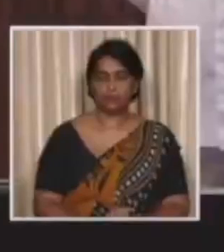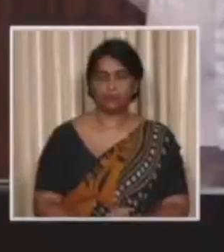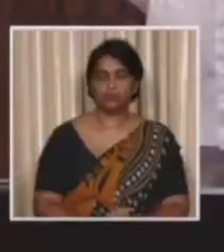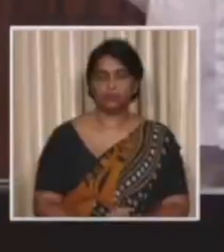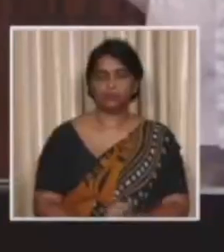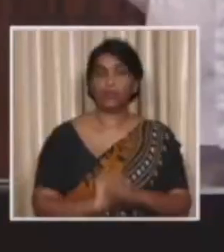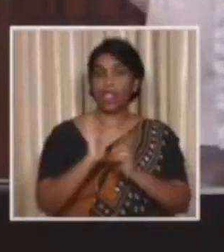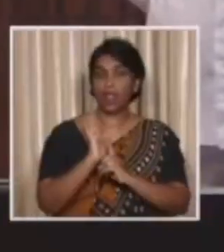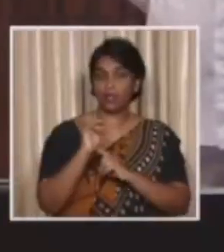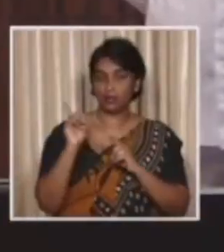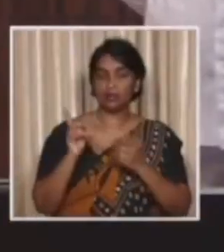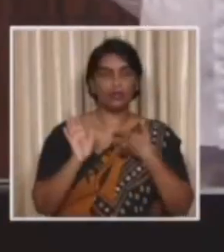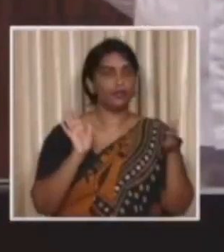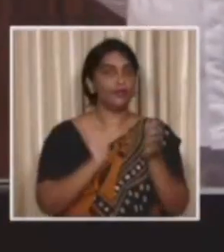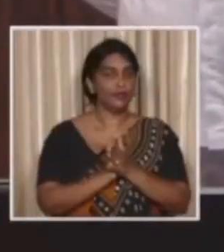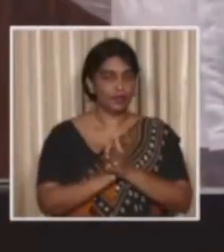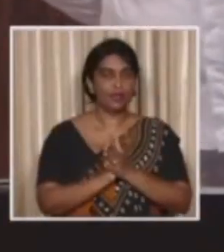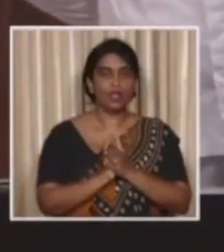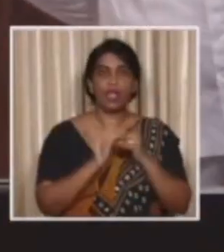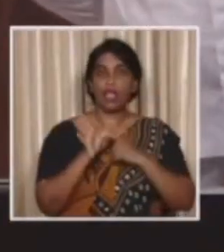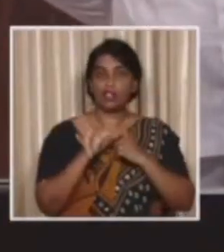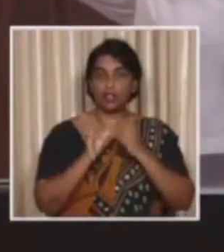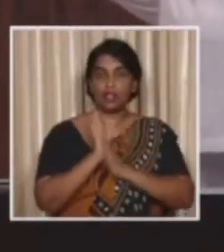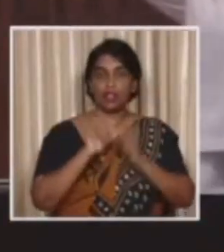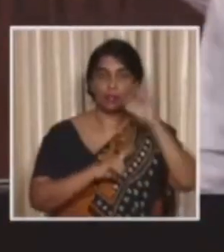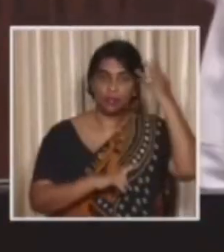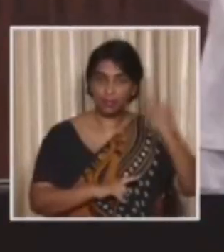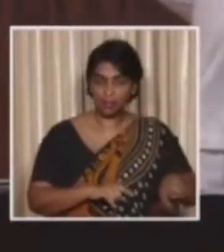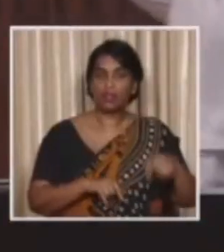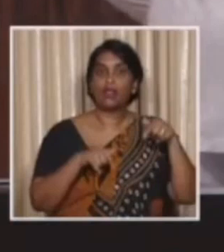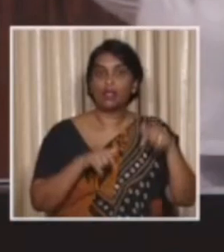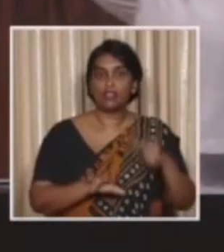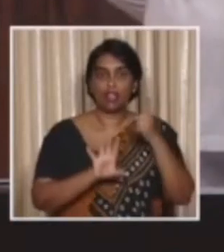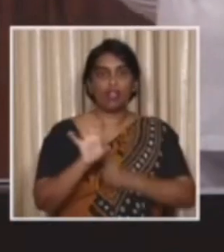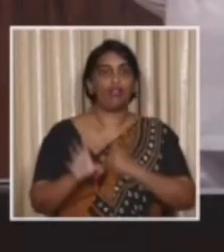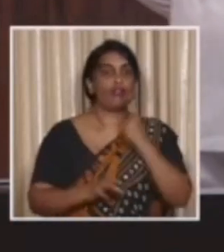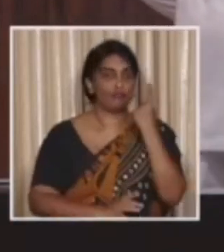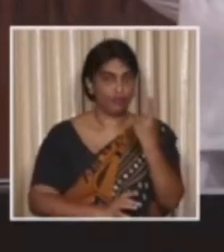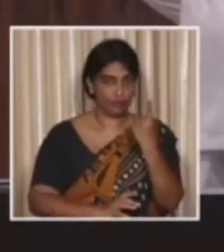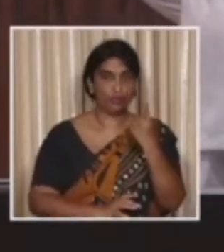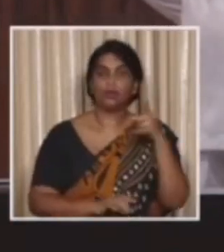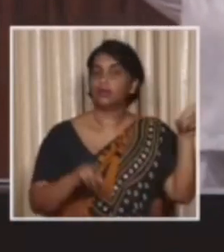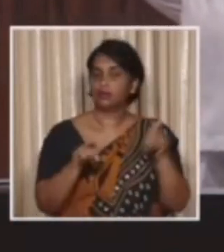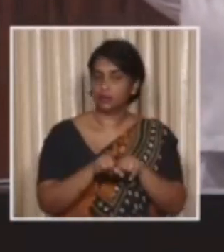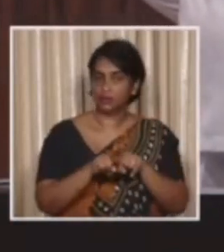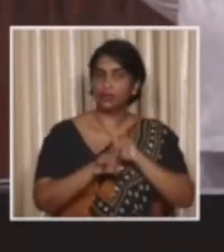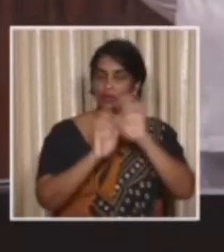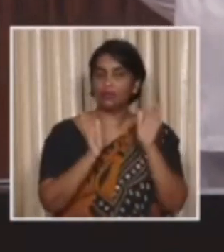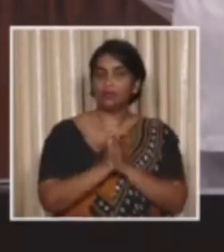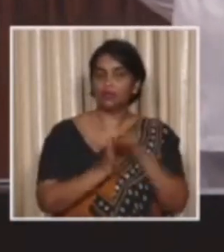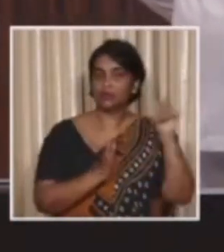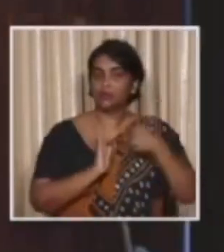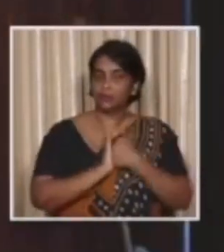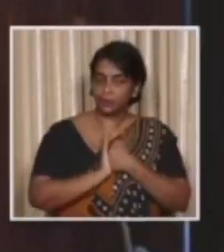විසින් අපේ අපිත් එක්ක හිටපු අපේ අතුකෝරලා මන්තුමා මැරලා ඝාතනය කරලා අදට අවුරුද්දක් පිරෙනවා. ඒ නිසා සිළු දෙනා එකතු වෙලා